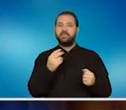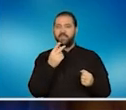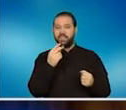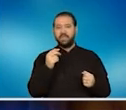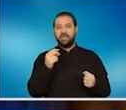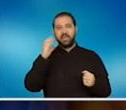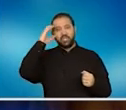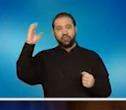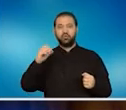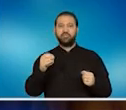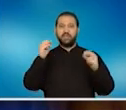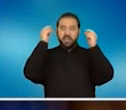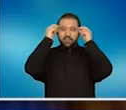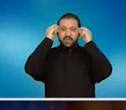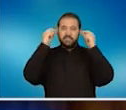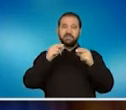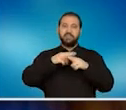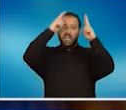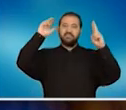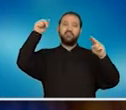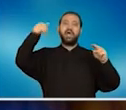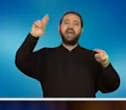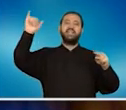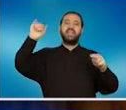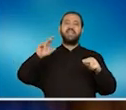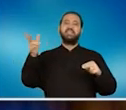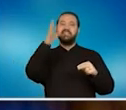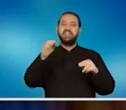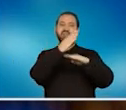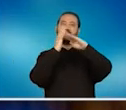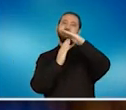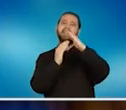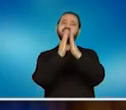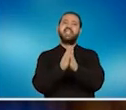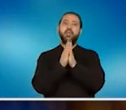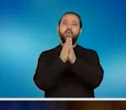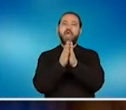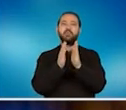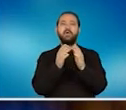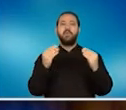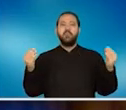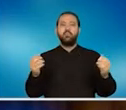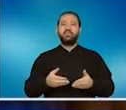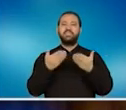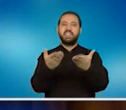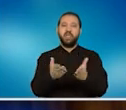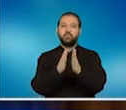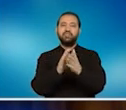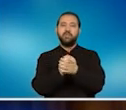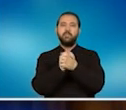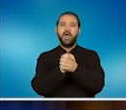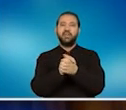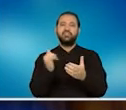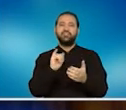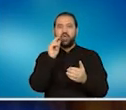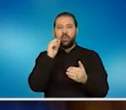Andrei Șaguna smerenia, învățăm că trebuie să ne rugăm mai mult, să aducem pacea celor